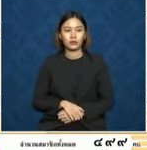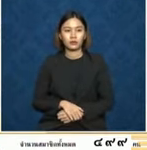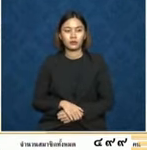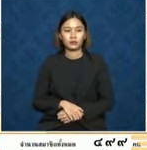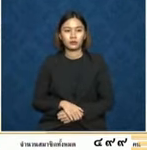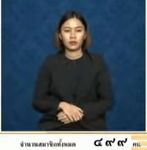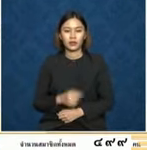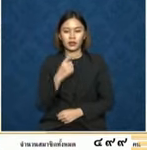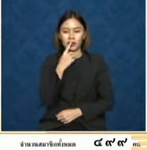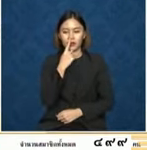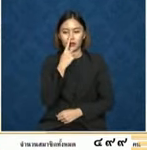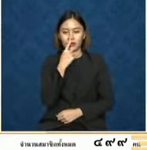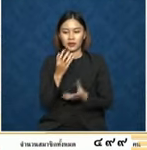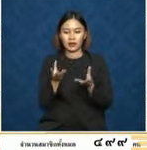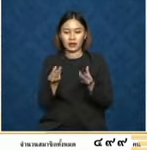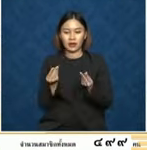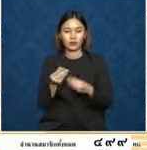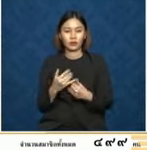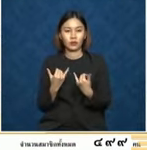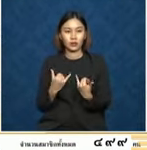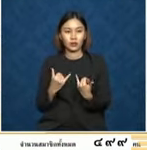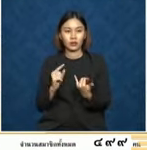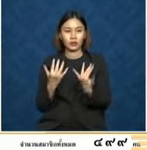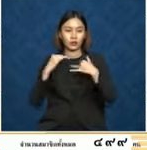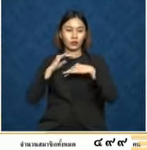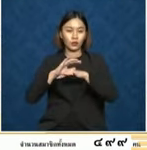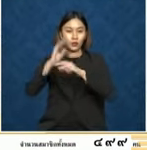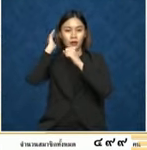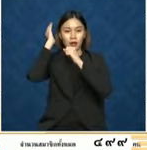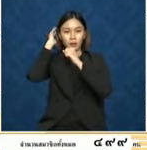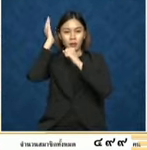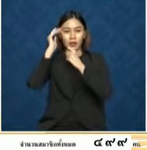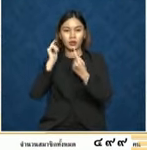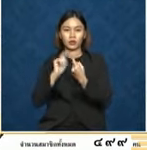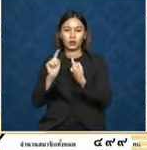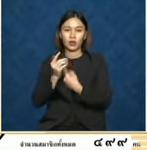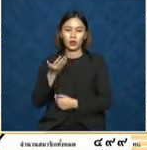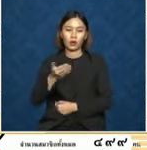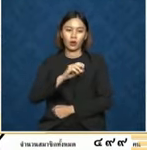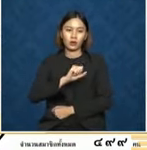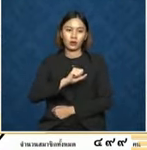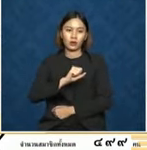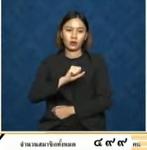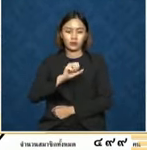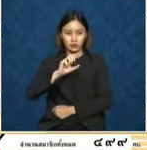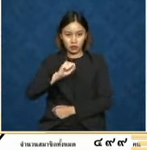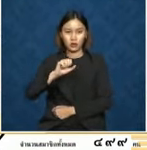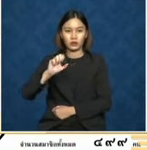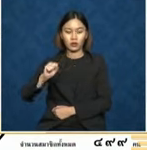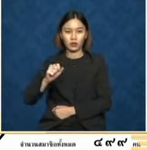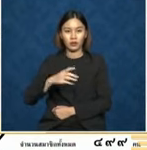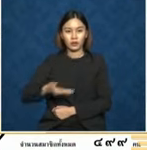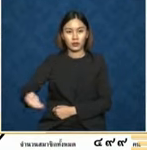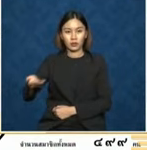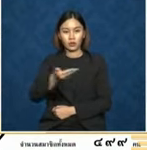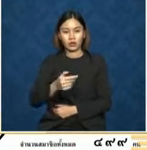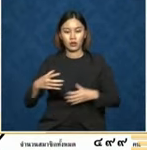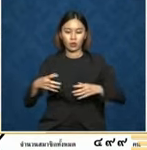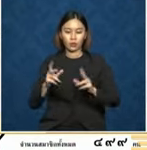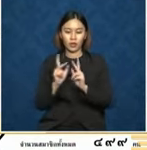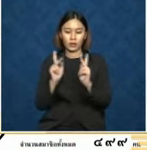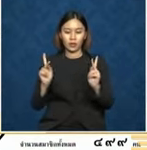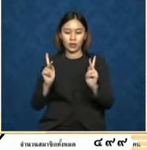แดงครับวันนี้ผมมาขอร่วมอภิปรายนะครับยติขอให้ผู้แทนขอให้สภาผู้แทนราษฎรแห่งนี้นะครับตั้ง